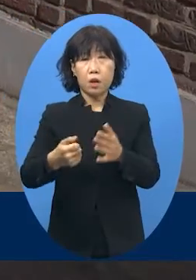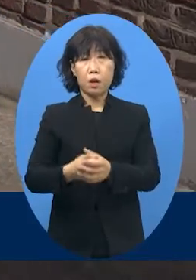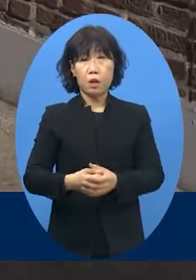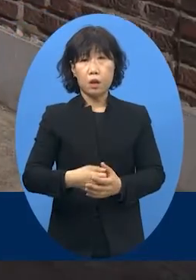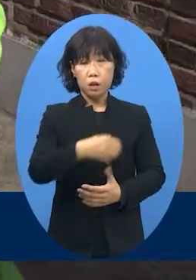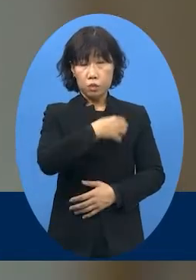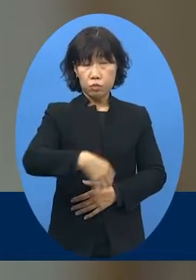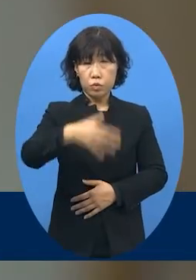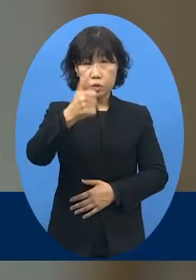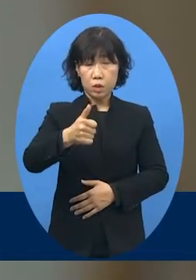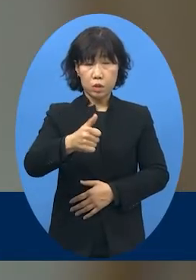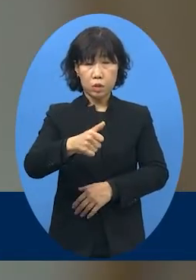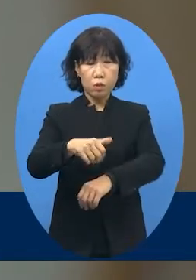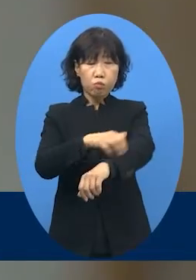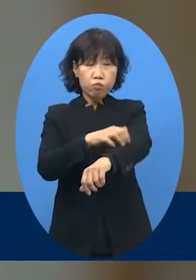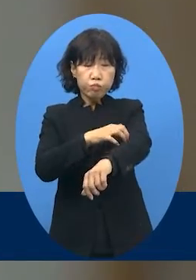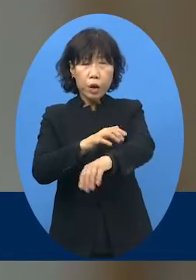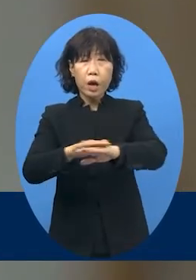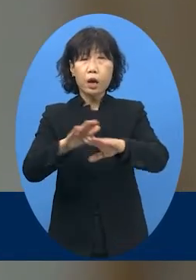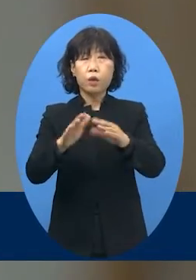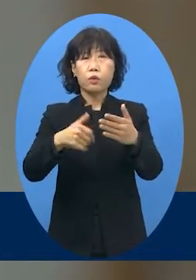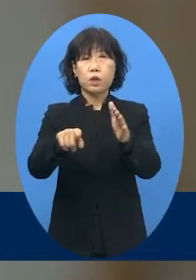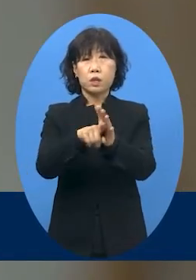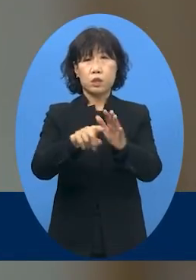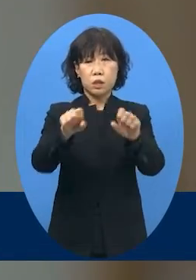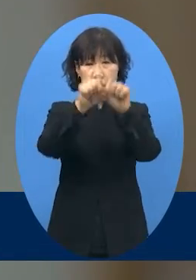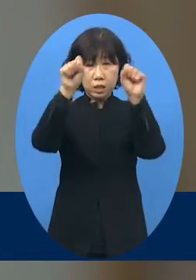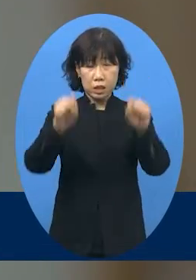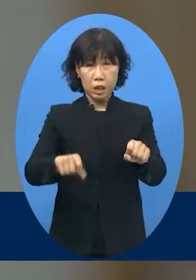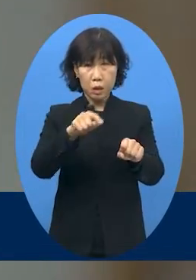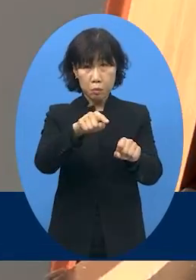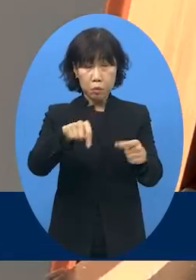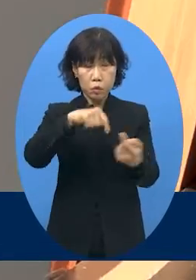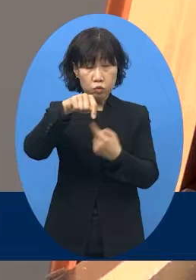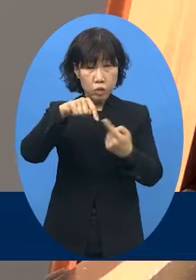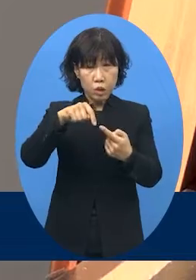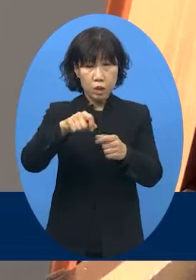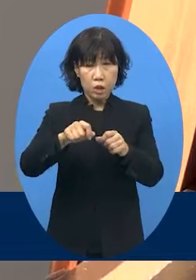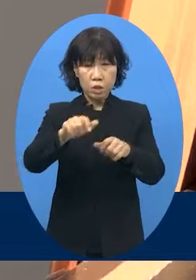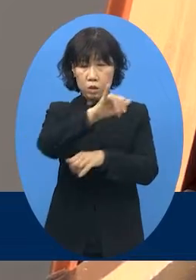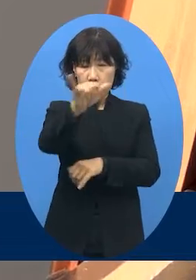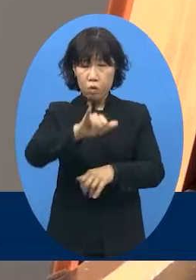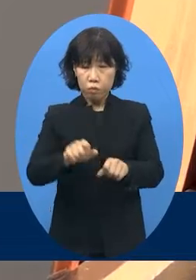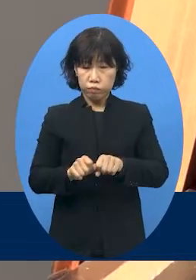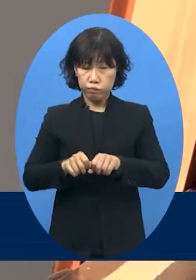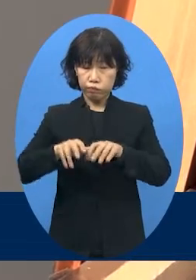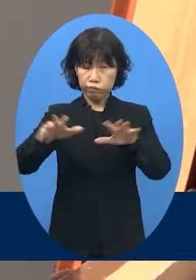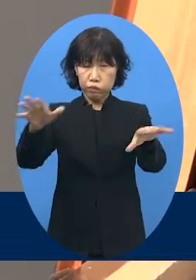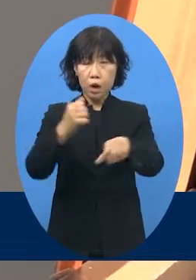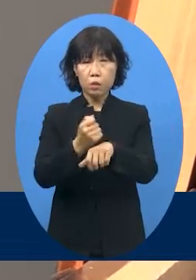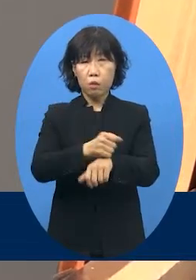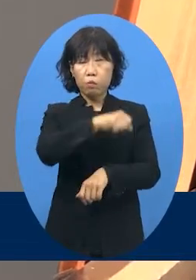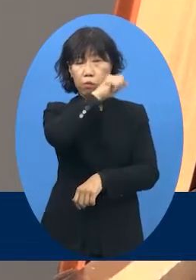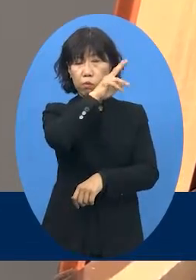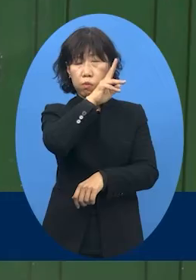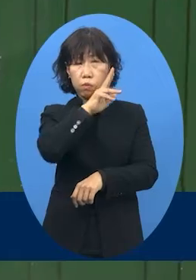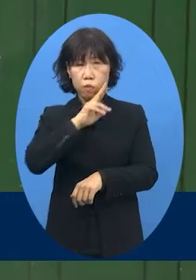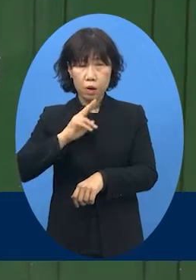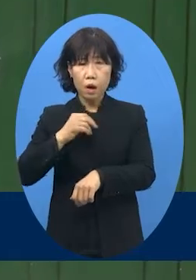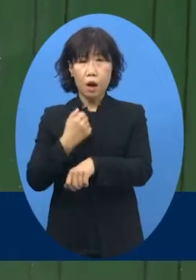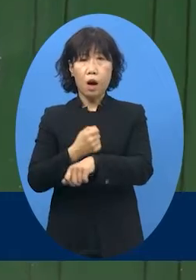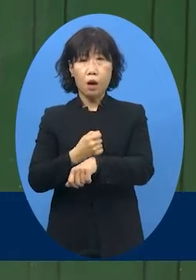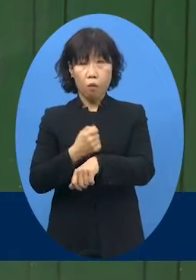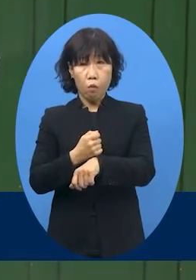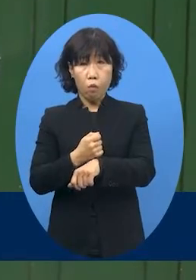동대문구청장은 주민불편 해소를 위해 구축한 스마트 배출관리 운영시스템에 전국에 확산된 주민생활 향상에